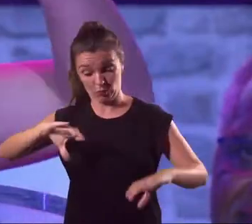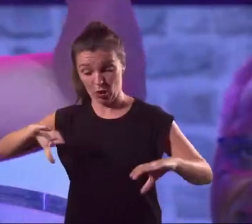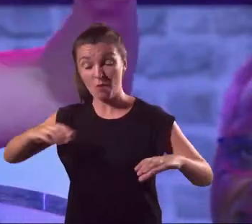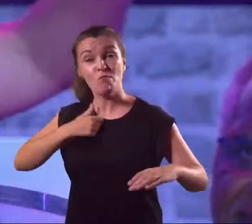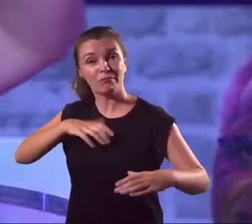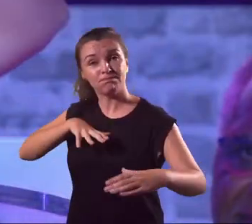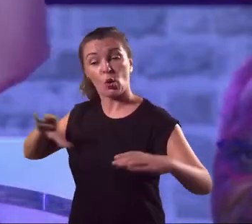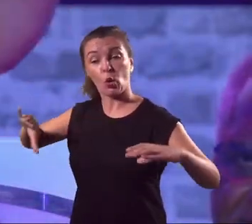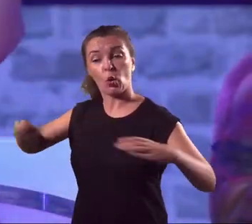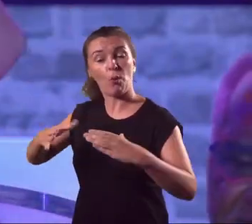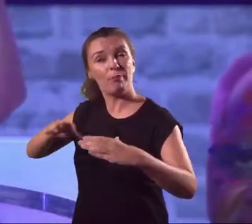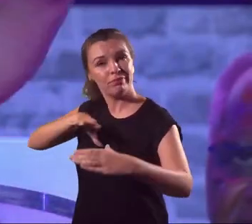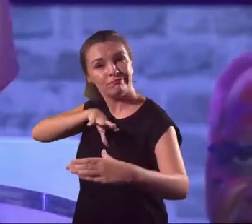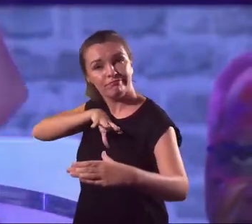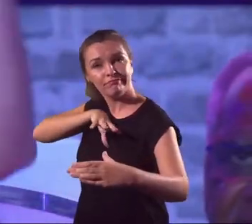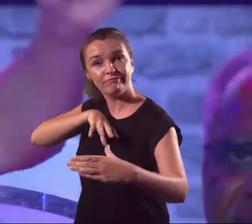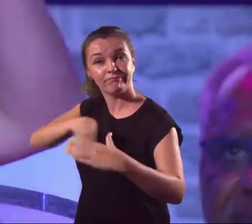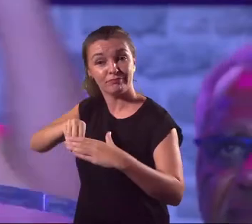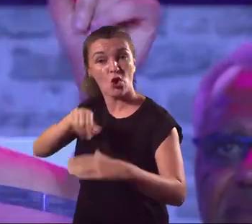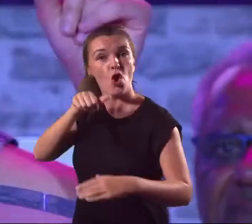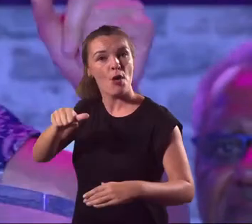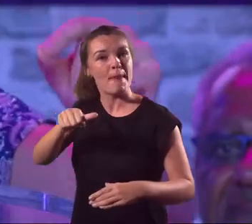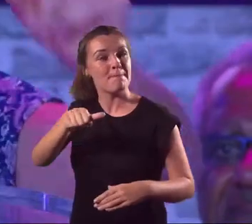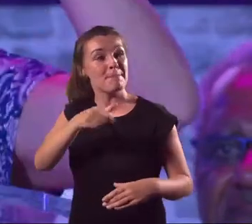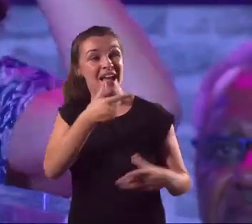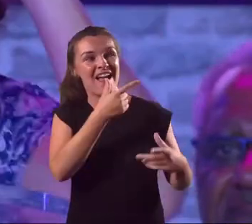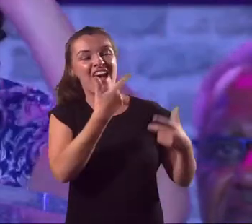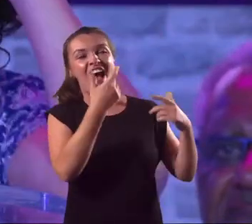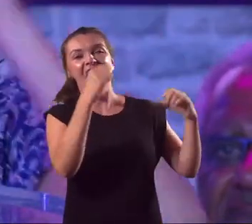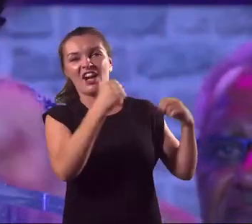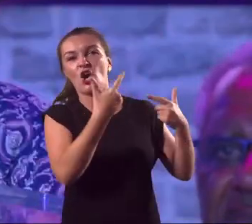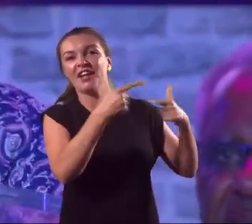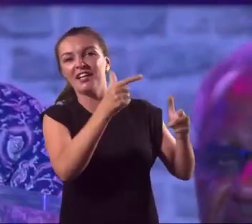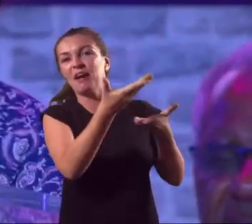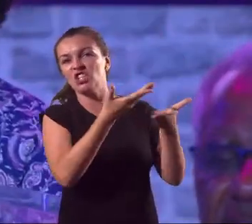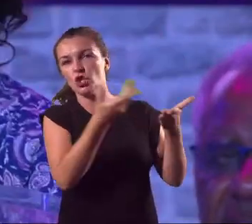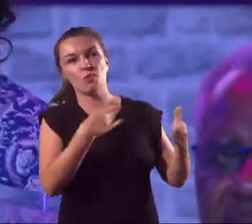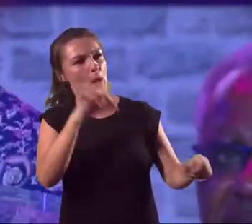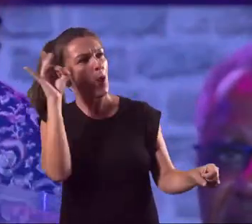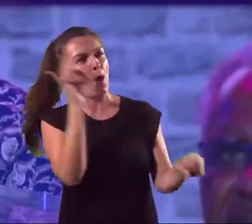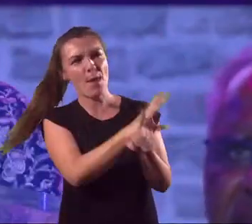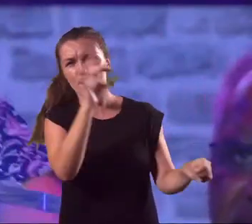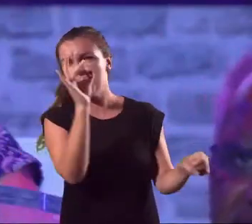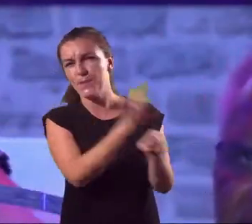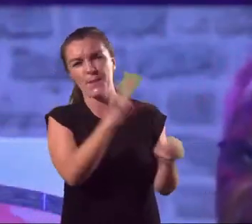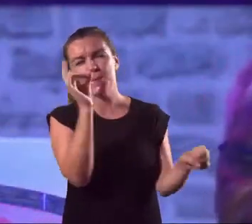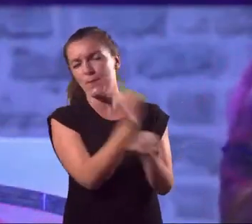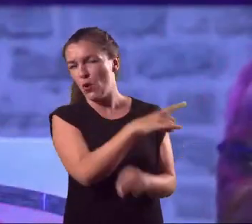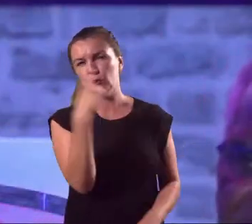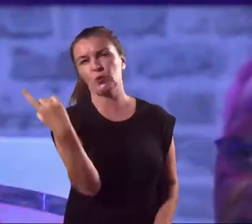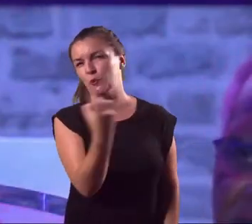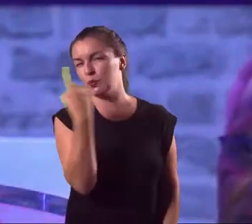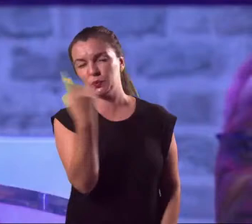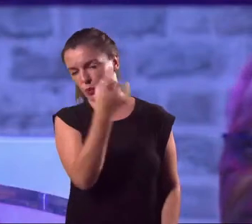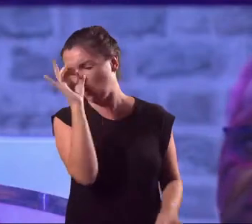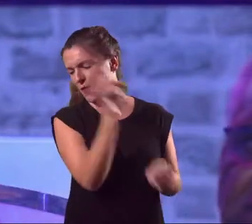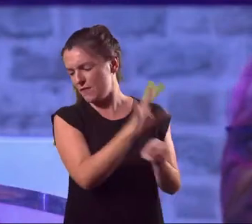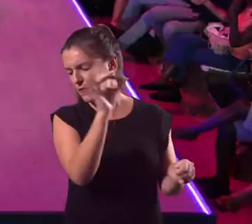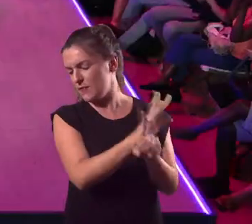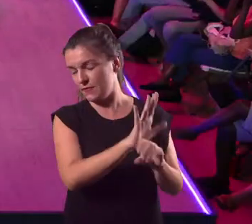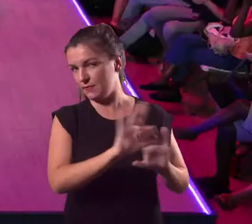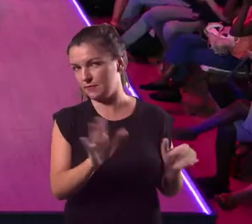seul groupe qui n'a jamais donné aucune voix à aucun accord de libre-échange. Aucun de nos concurrents ne peut en dire